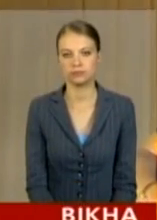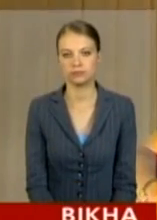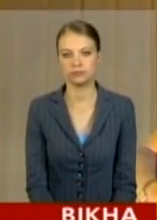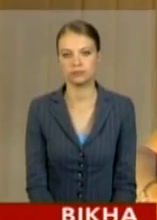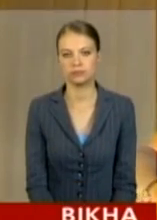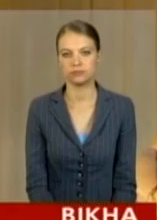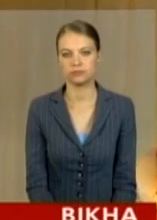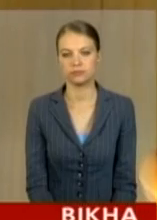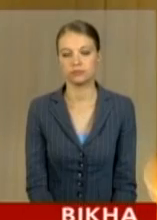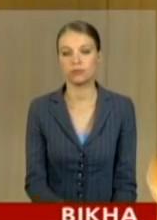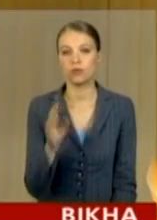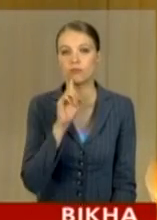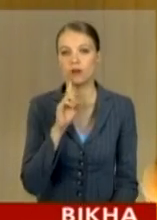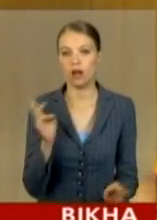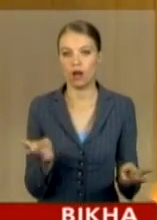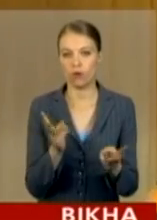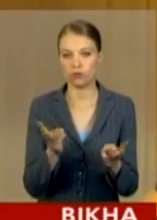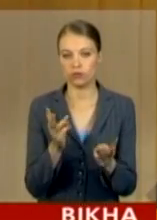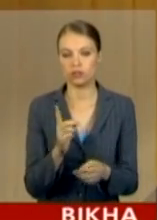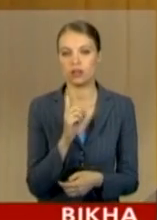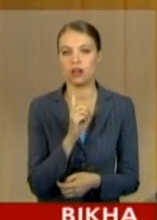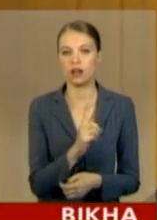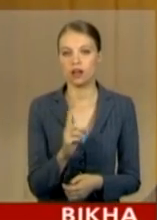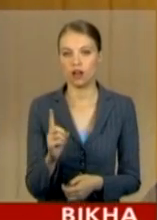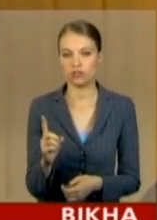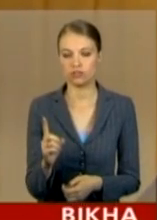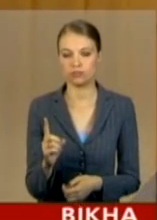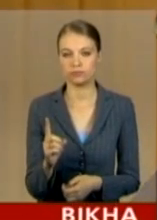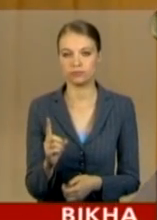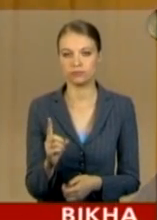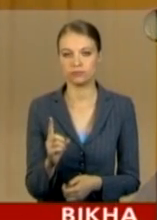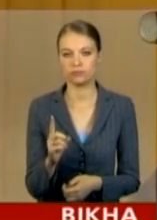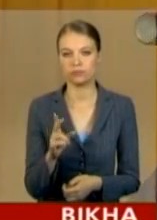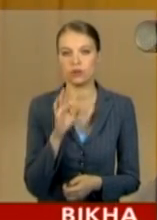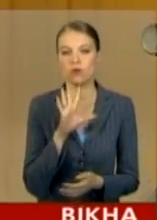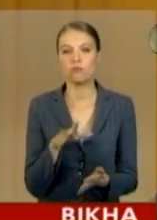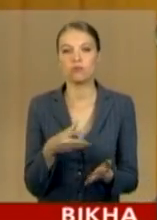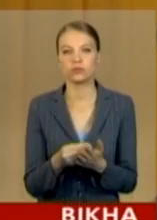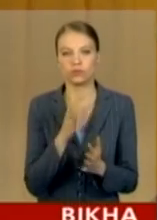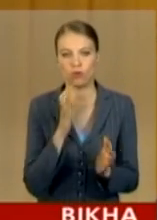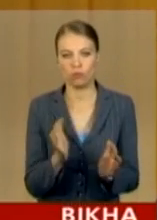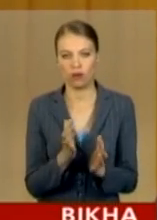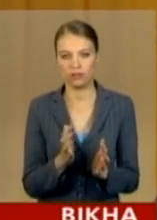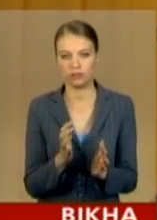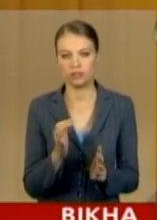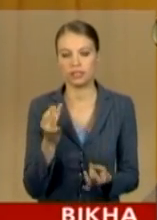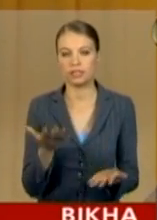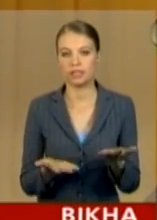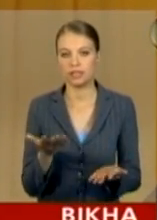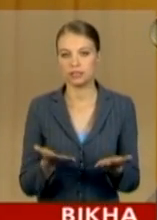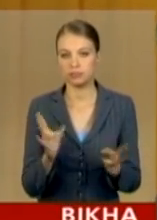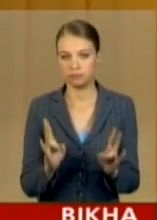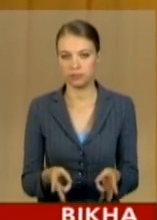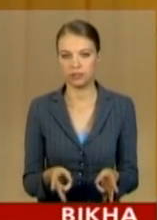пока огонь горить, кожен його по-своєму хранить. Якщо